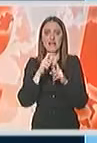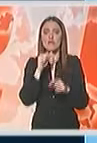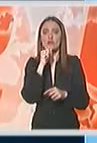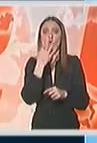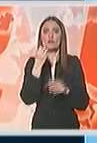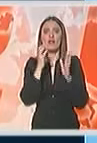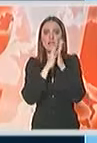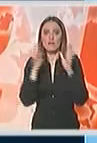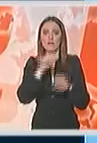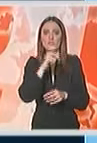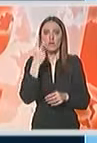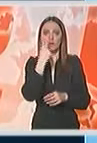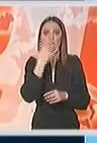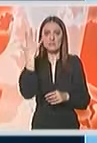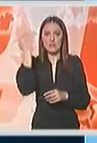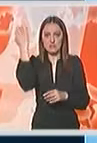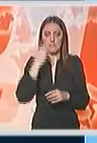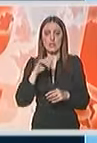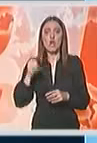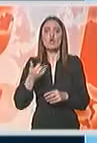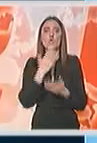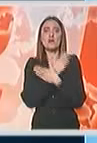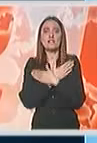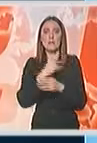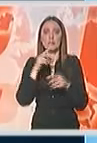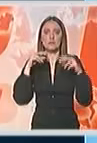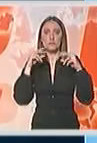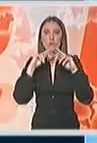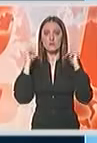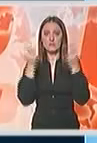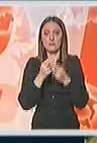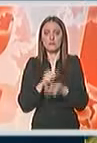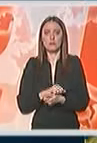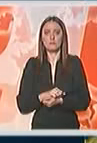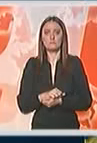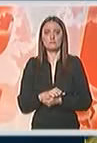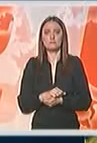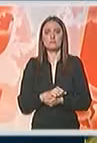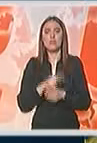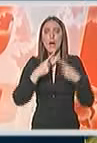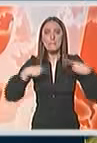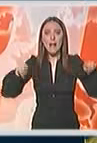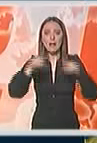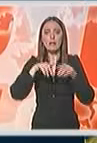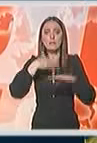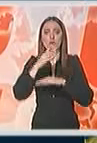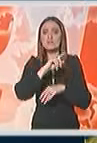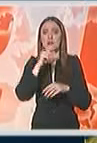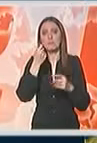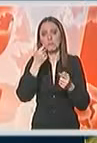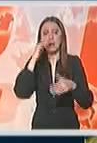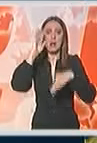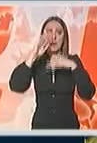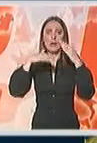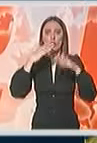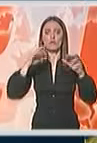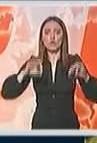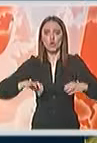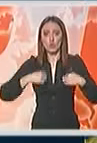od 19 do 25 stepeni na jugozapadu kontinenta. Na Balkanu posle mestimično maglovitog